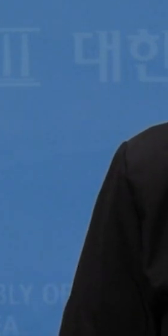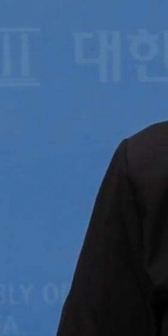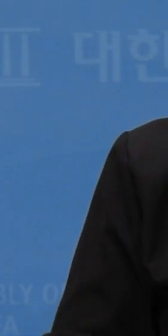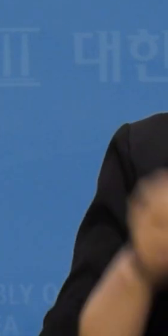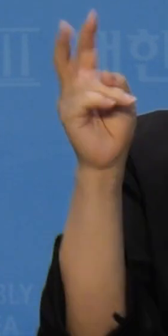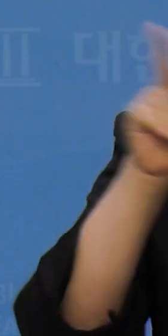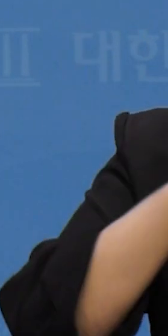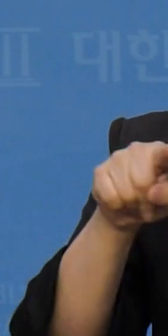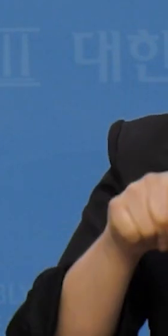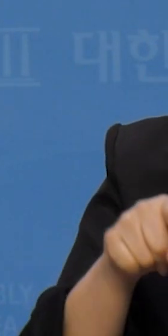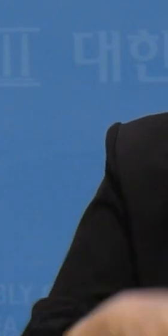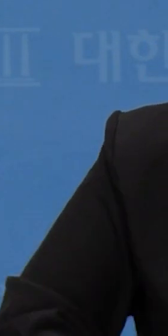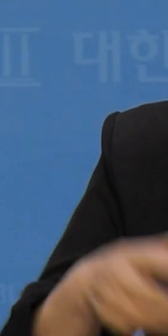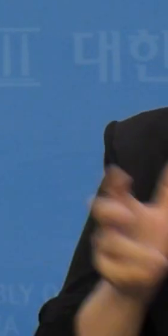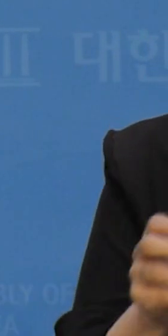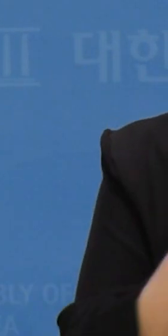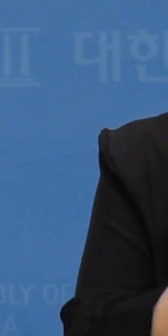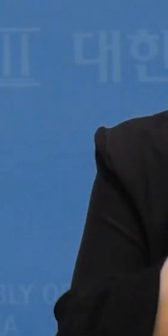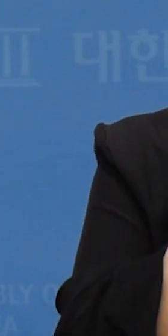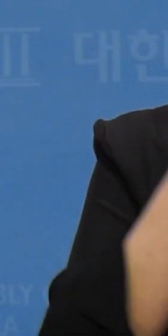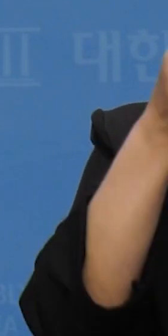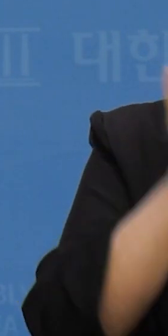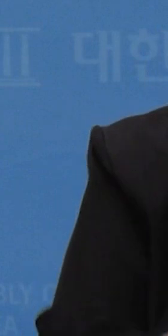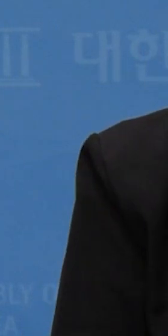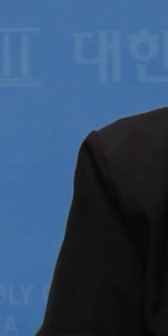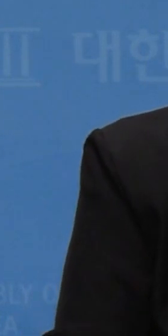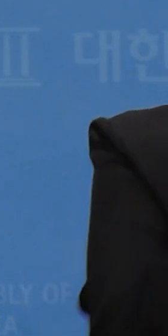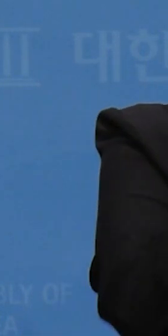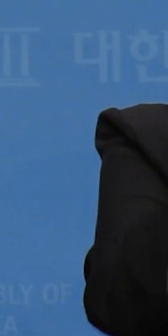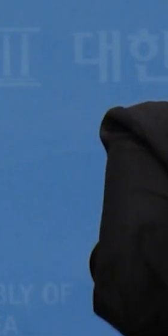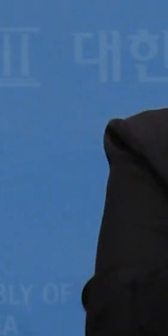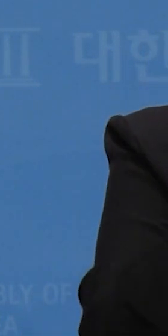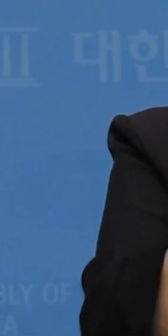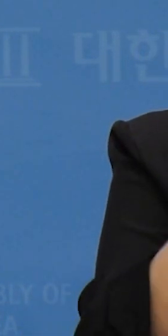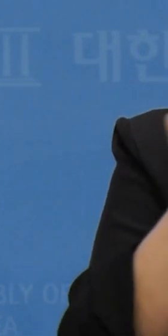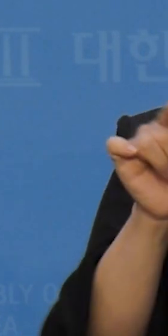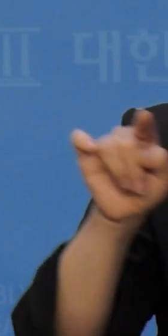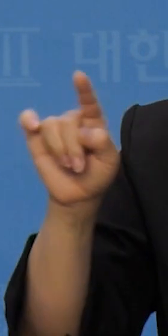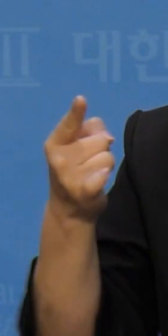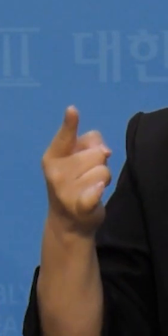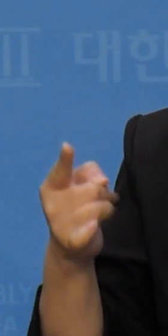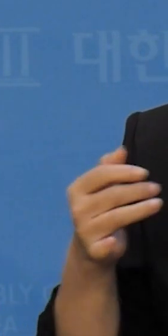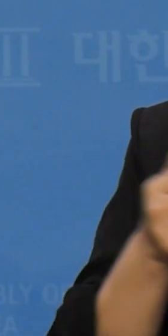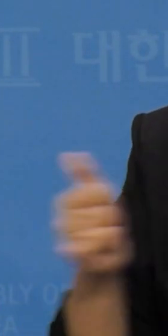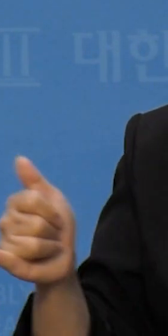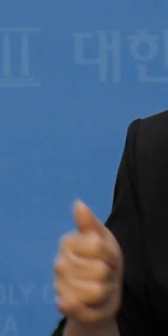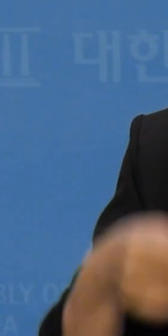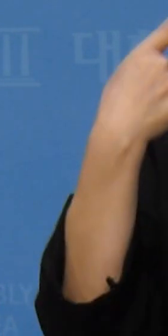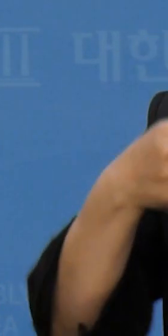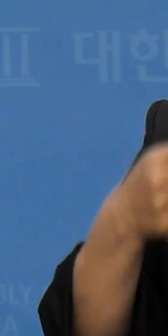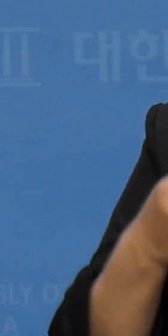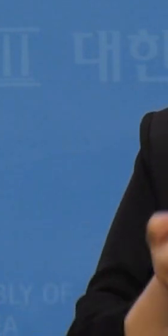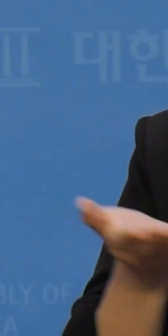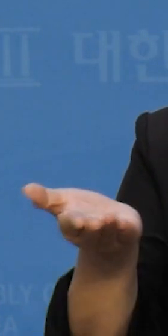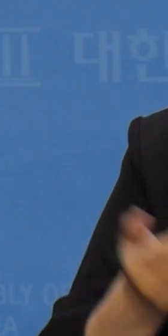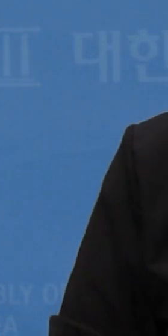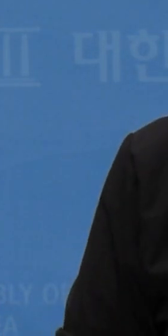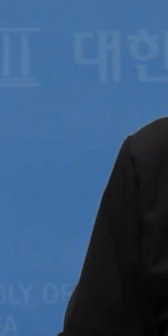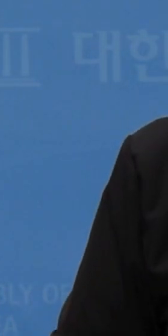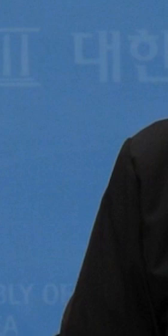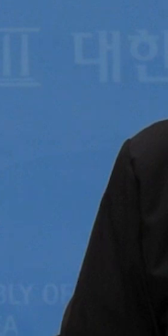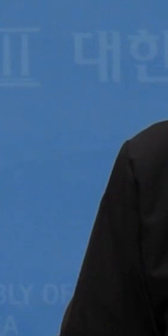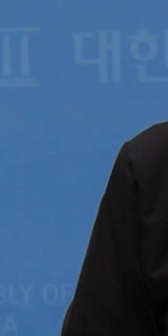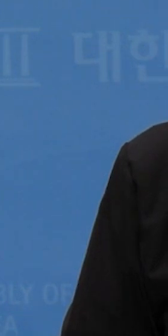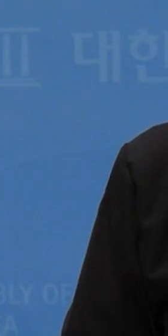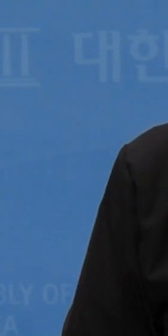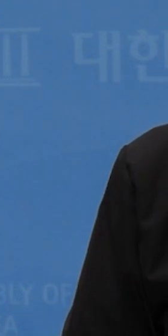야당과 협치를 하겠다면서 1 더하기 1은 100이라는 사람들이라고 비난합니까? 뺨